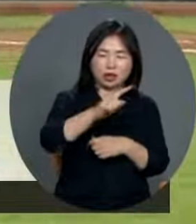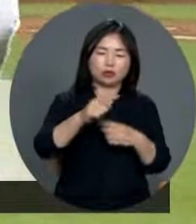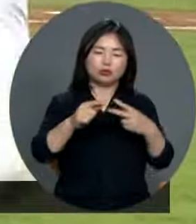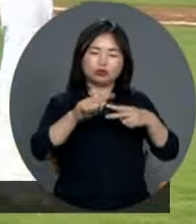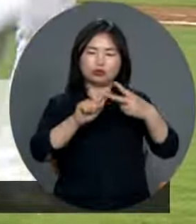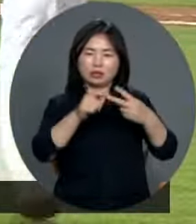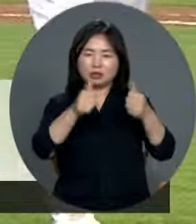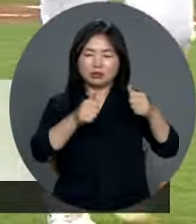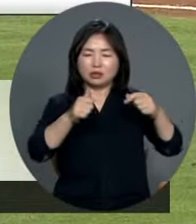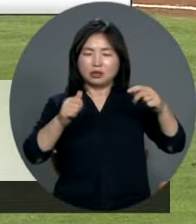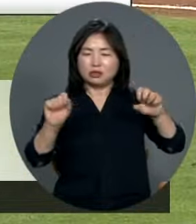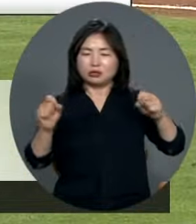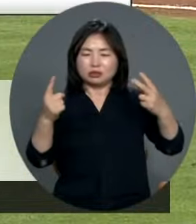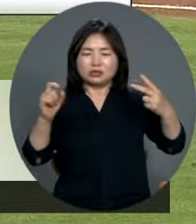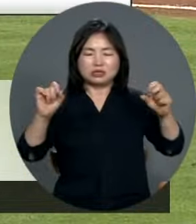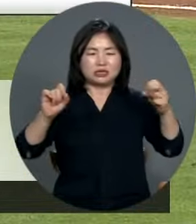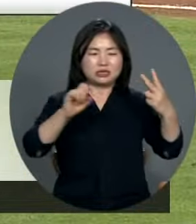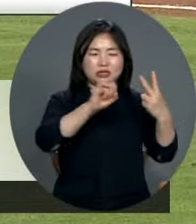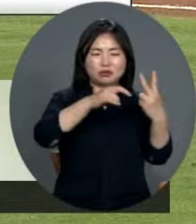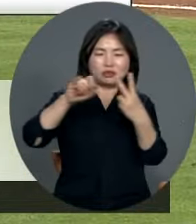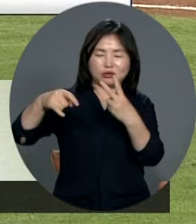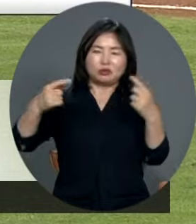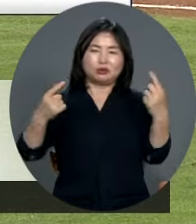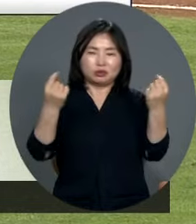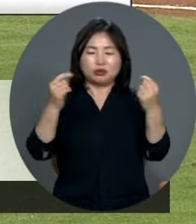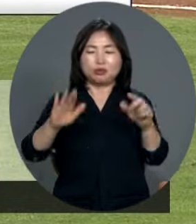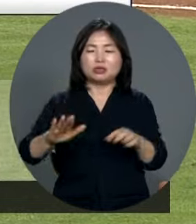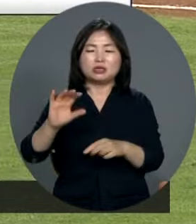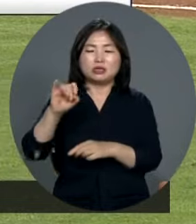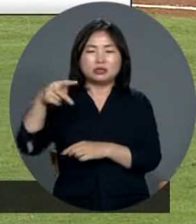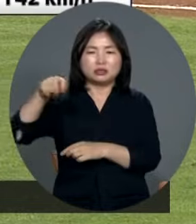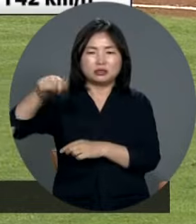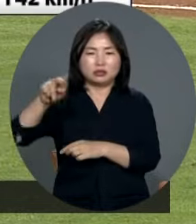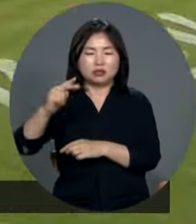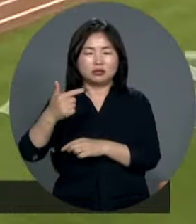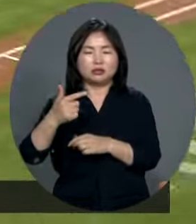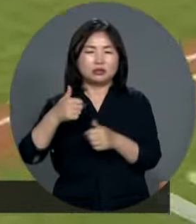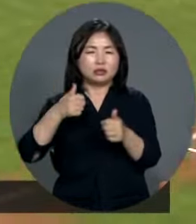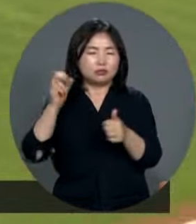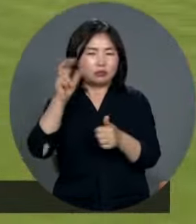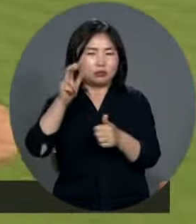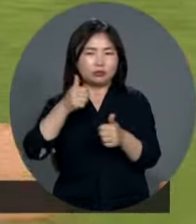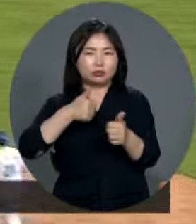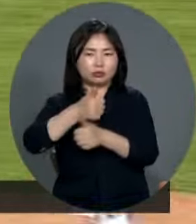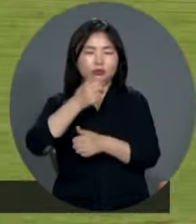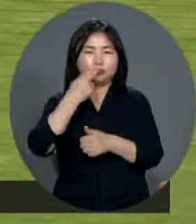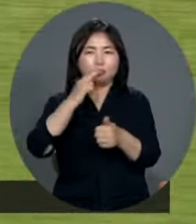차 공동 2위 삼성은 오늘 이승현의 선발로 연승에 도전합니다.